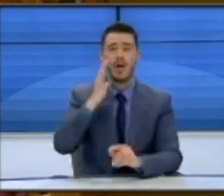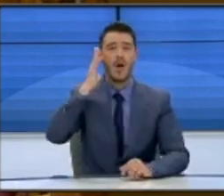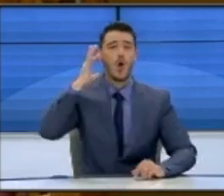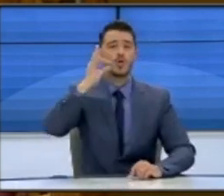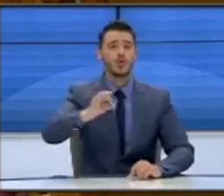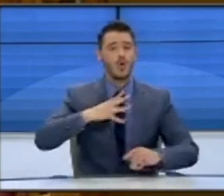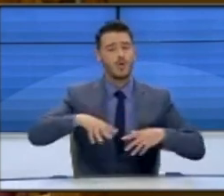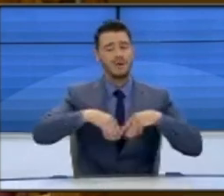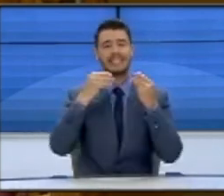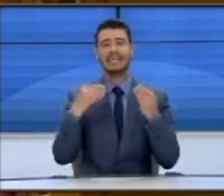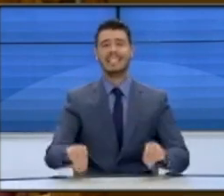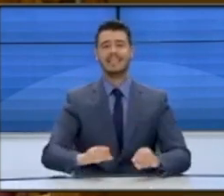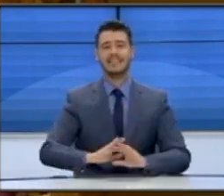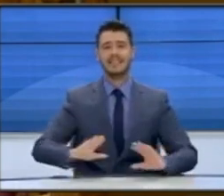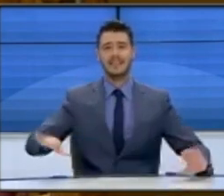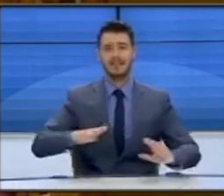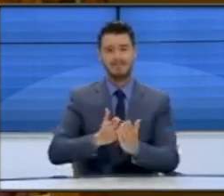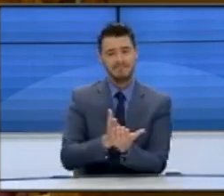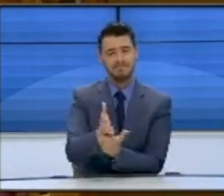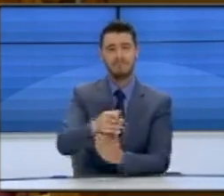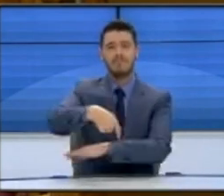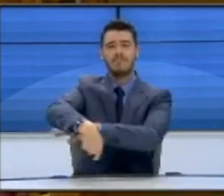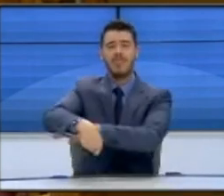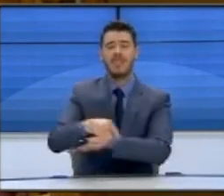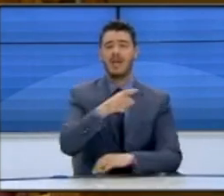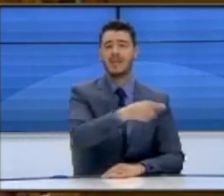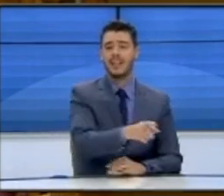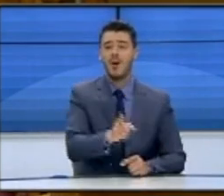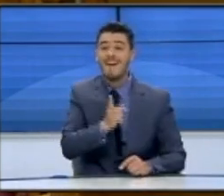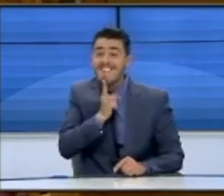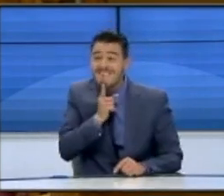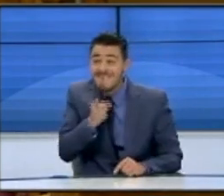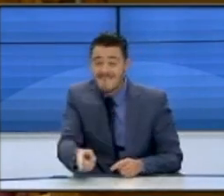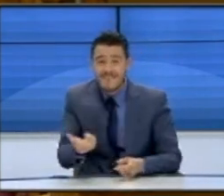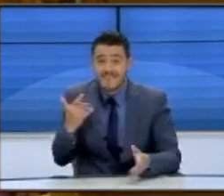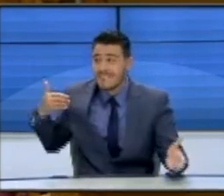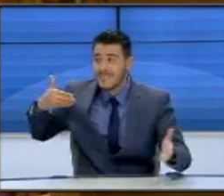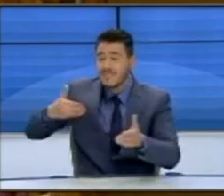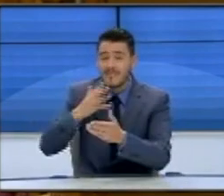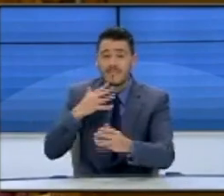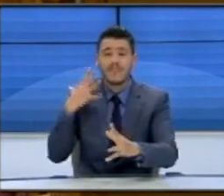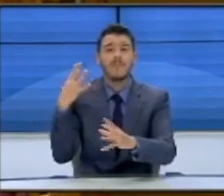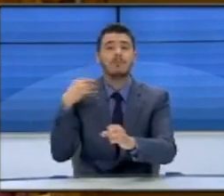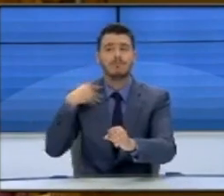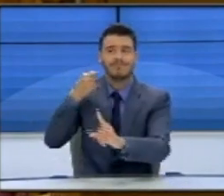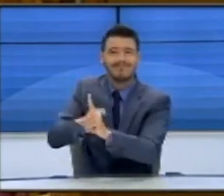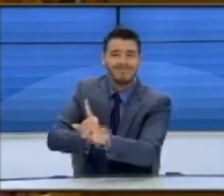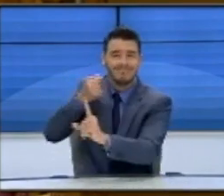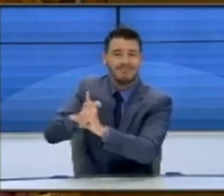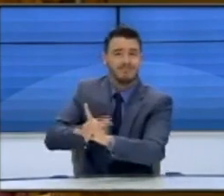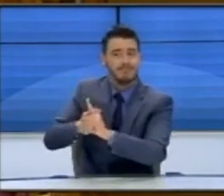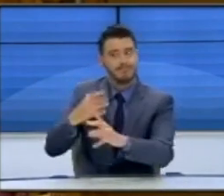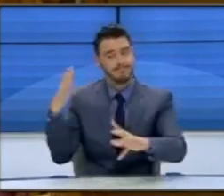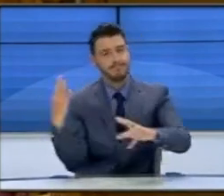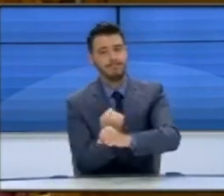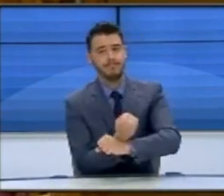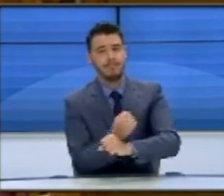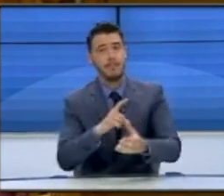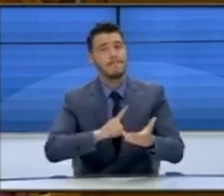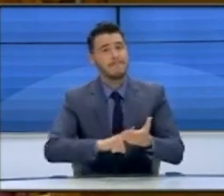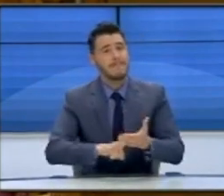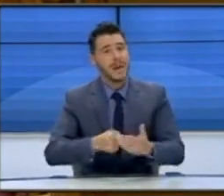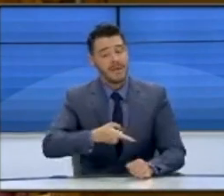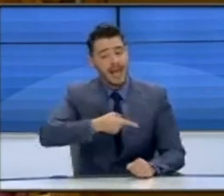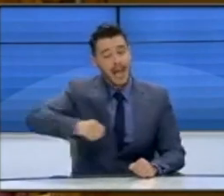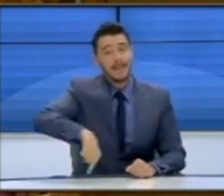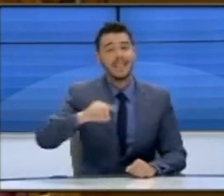πιστεύω μια πολύ σημαντική κατάκτηση για την ελληνική κοινωνία, την οποία πρέπει να χαιρετήσουμε συνολικά ως